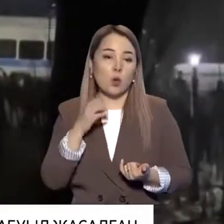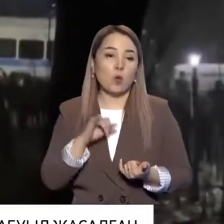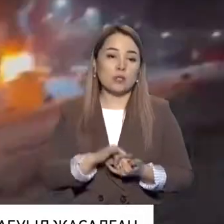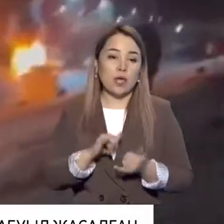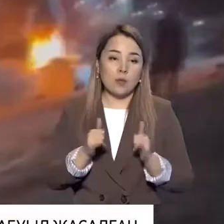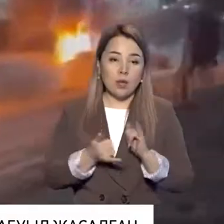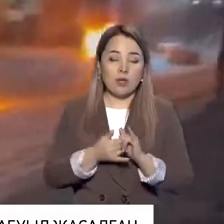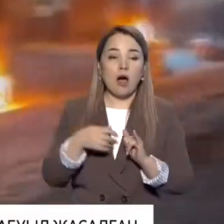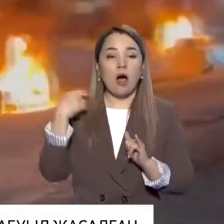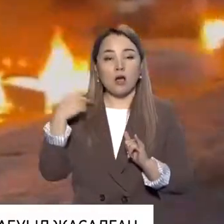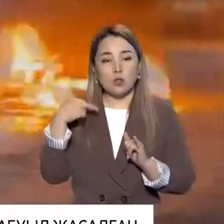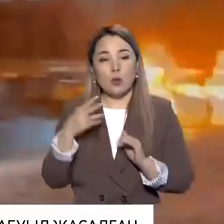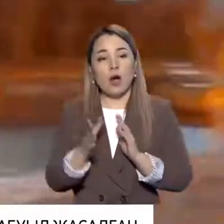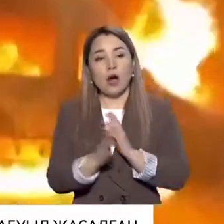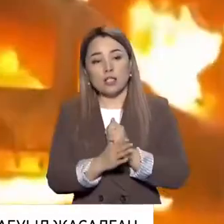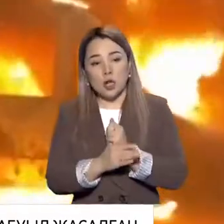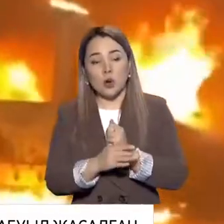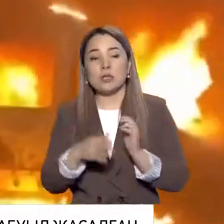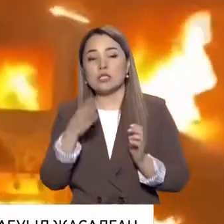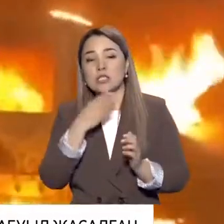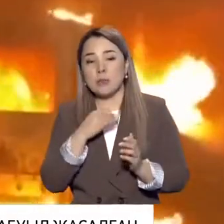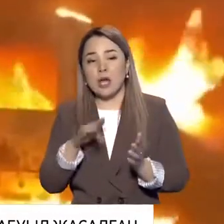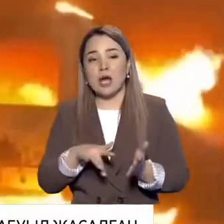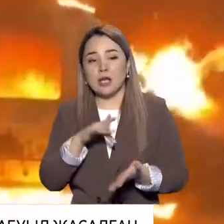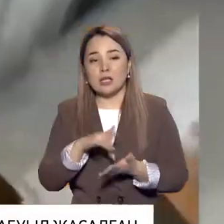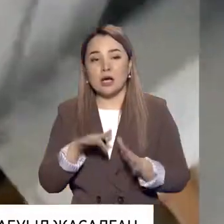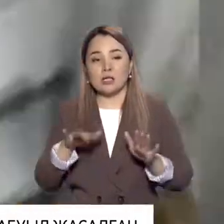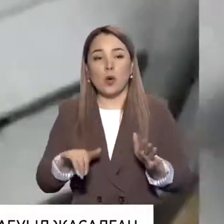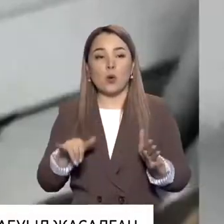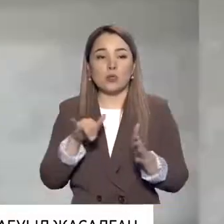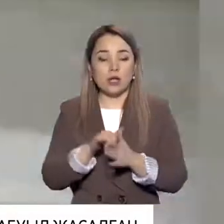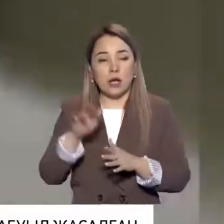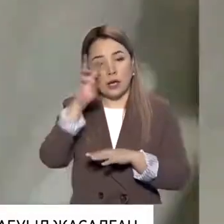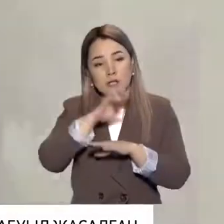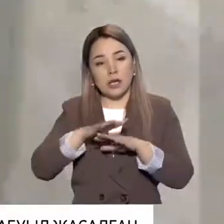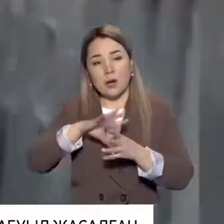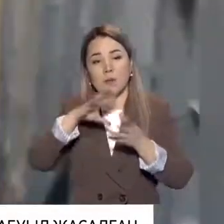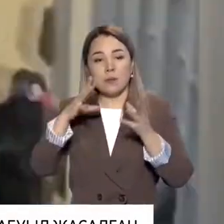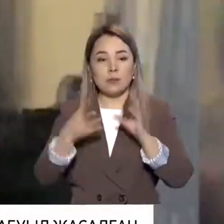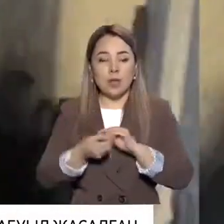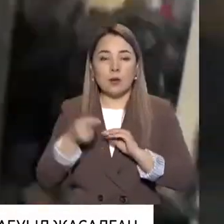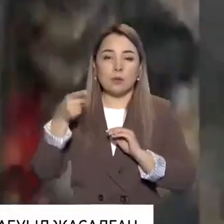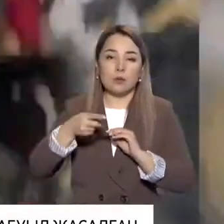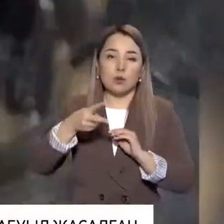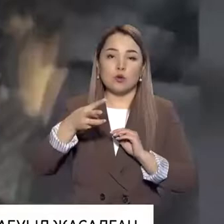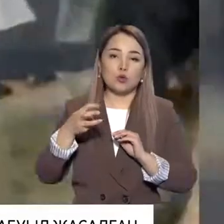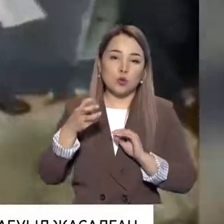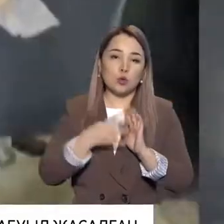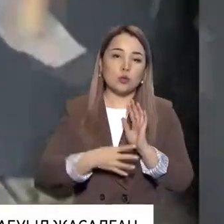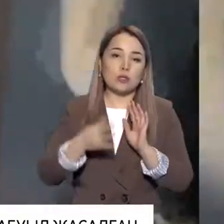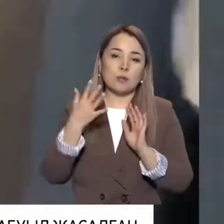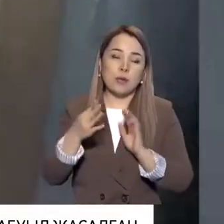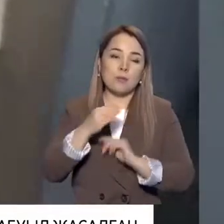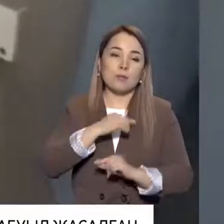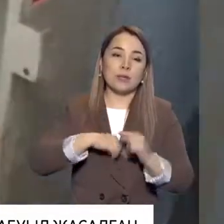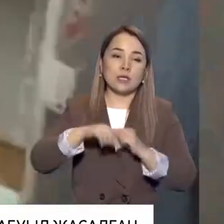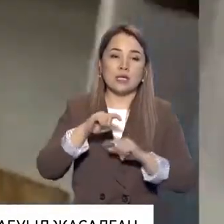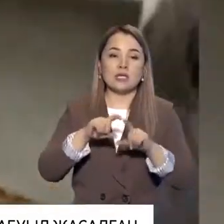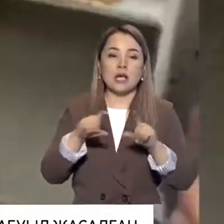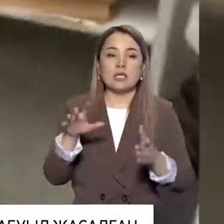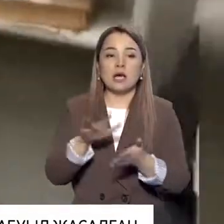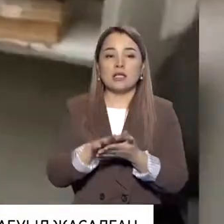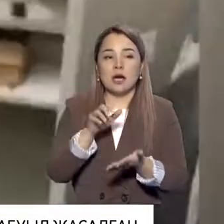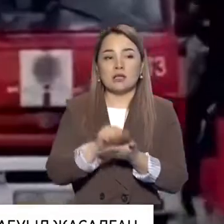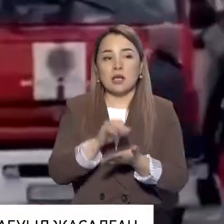Ақтөбе, Атырау және Семей қаласында орналасқан. Ел бойынша барлығы 1395 бизнес нысанына зақым